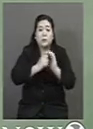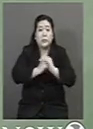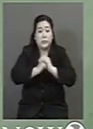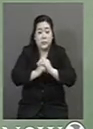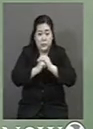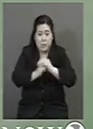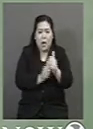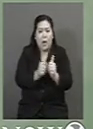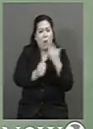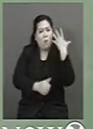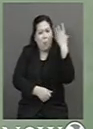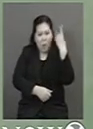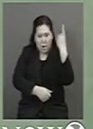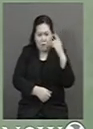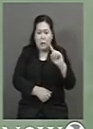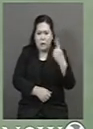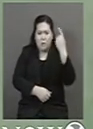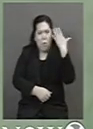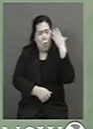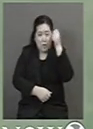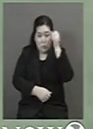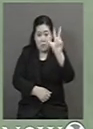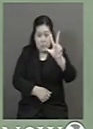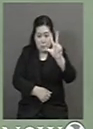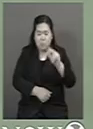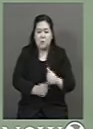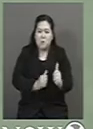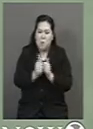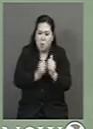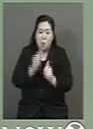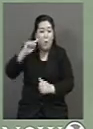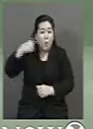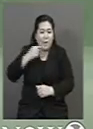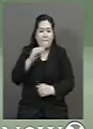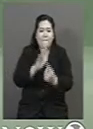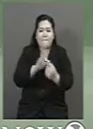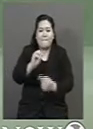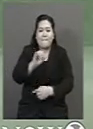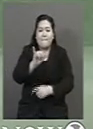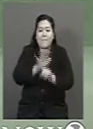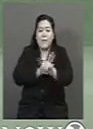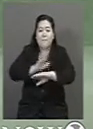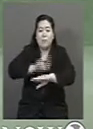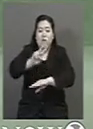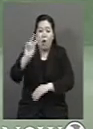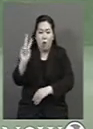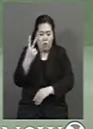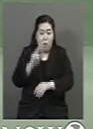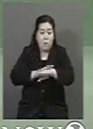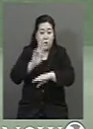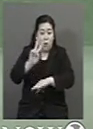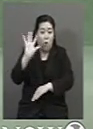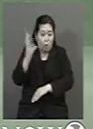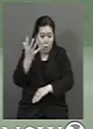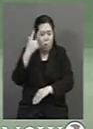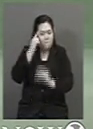นเมื่อวานนี้ครับเป็นการแข่งขันในวันที่3ผลปรากฏว่าโปรเมอริยาจุฑานุการโปรมือ2ของโลกที่กำลังลุ้นคว้ารางวัลนักก